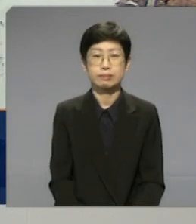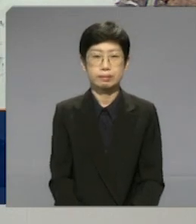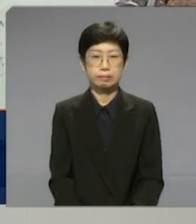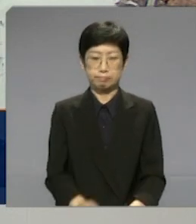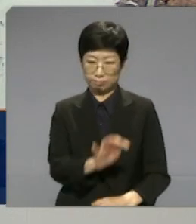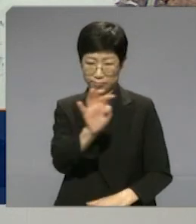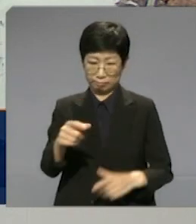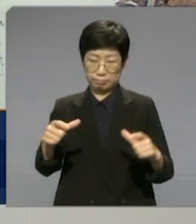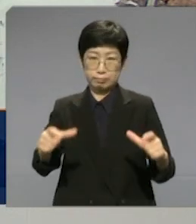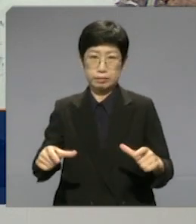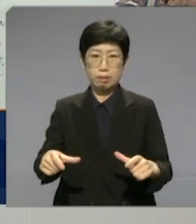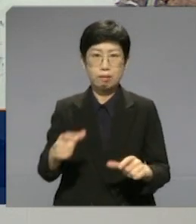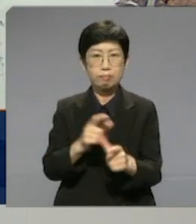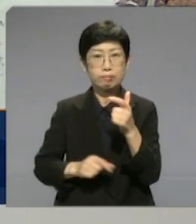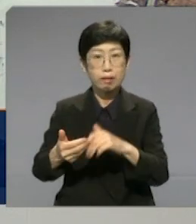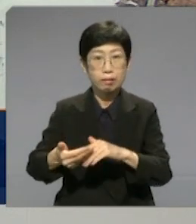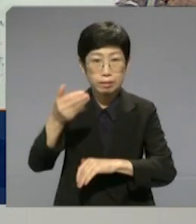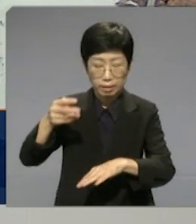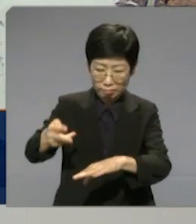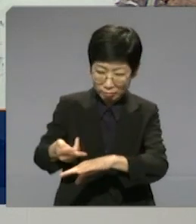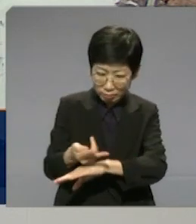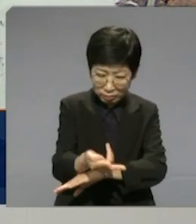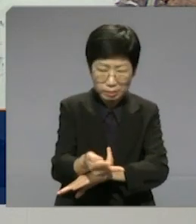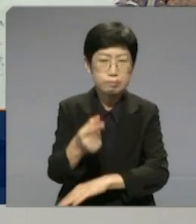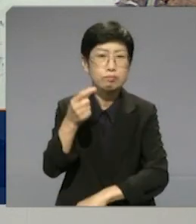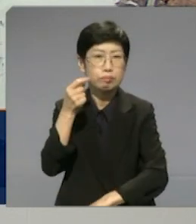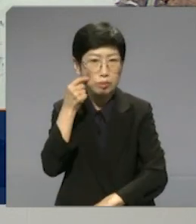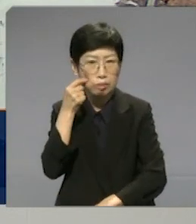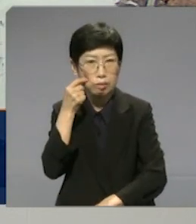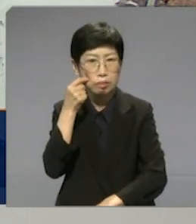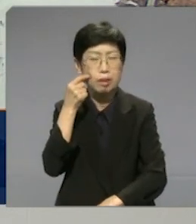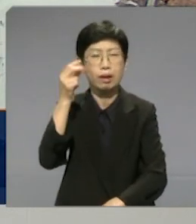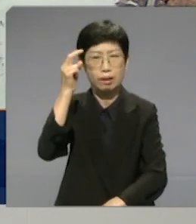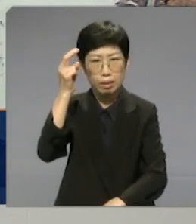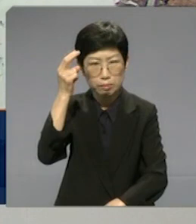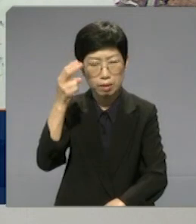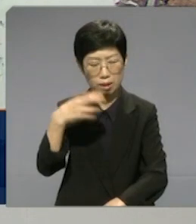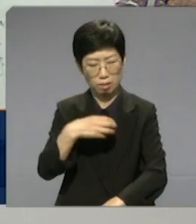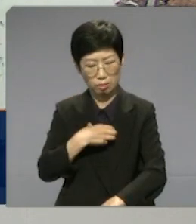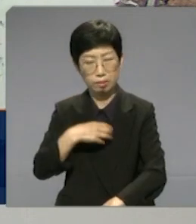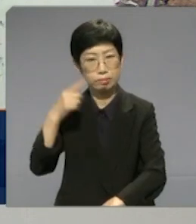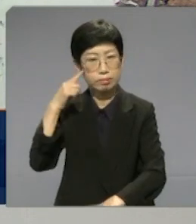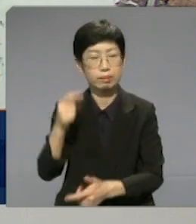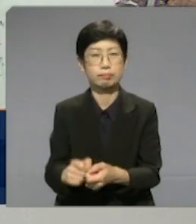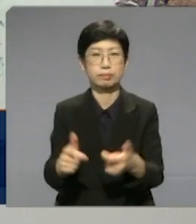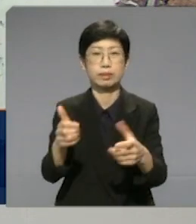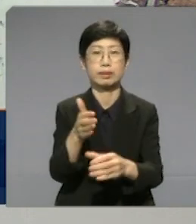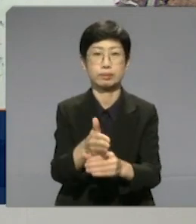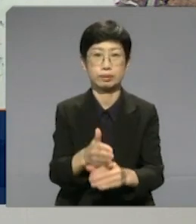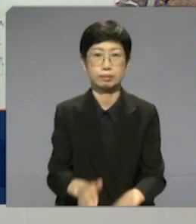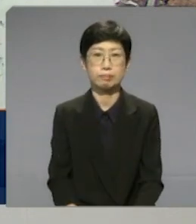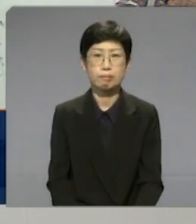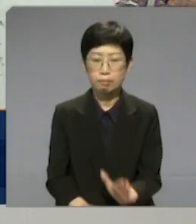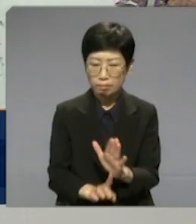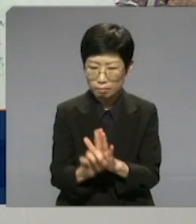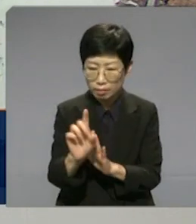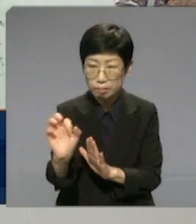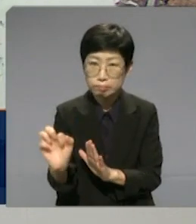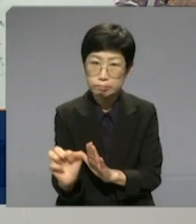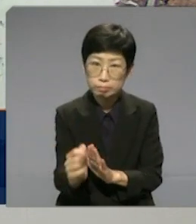유럽에서는 더 이상 스킬을 즐길 수 없을지도 모른다는 위기감이 확산하고 있는데요 지구 기온이